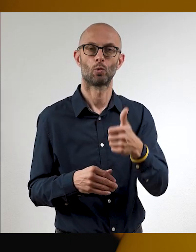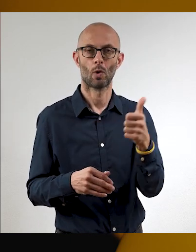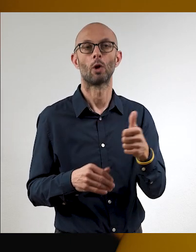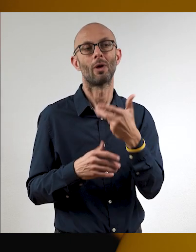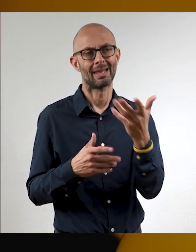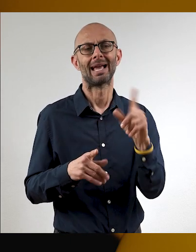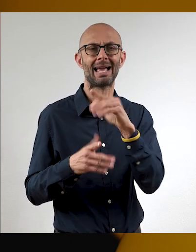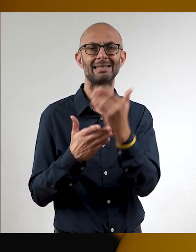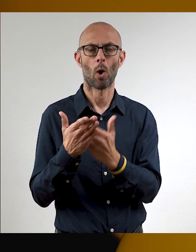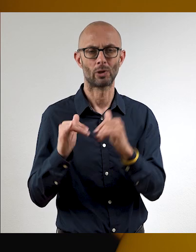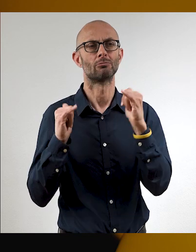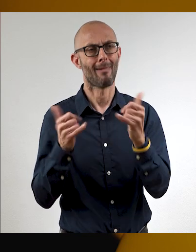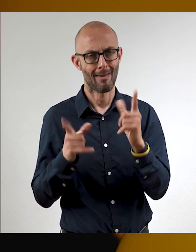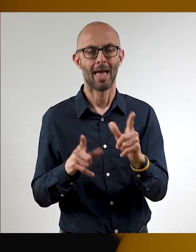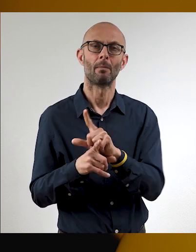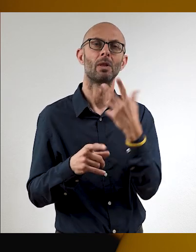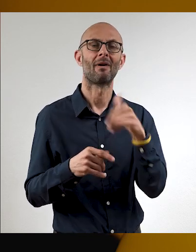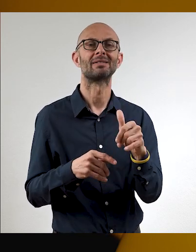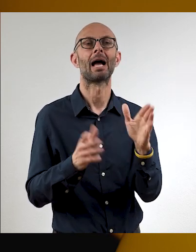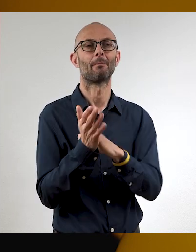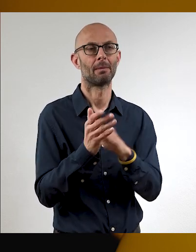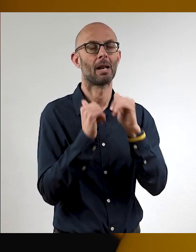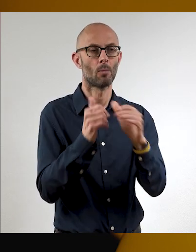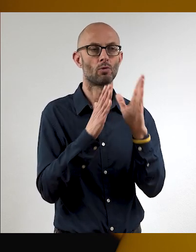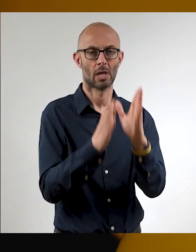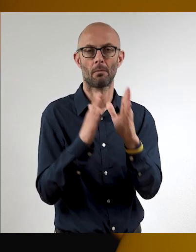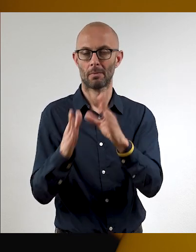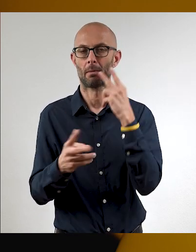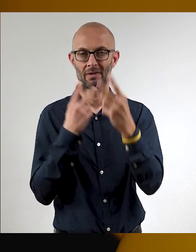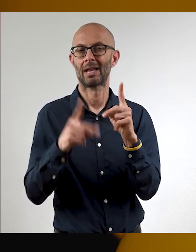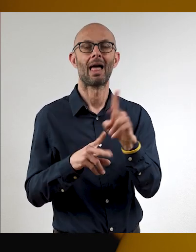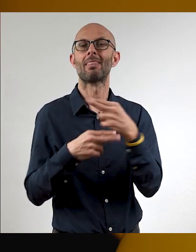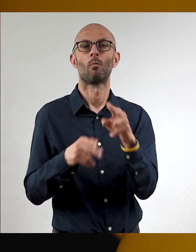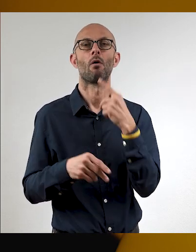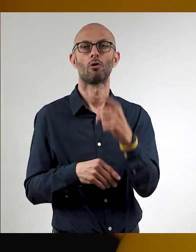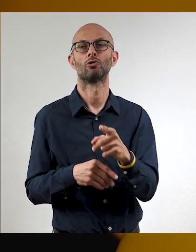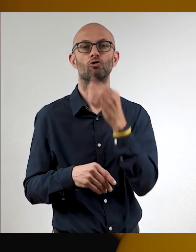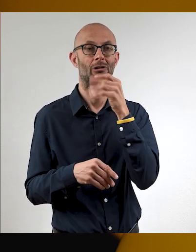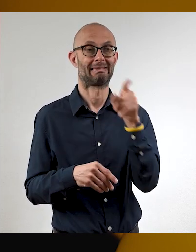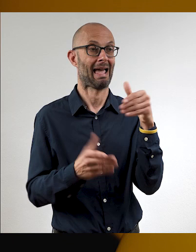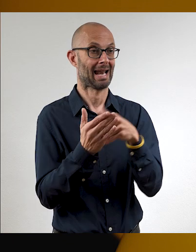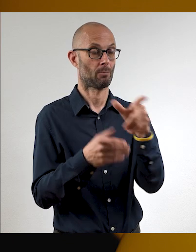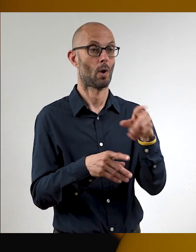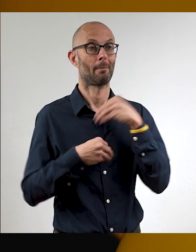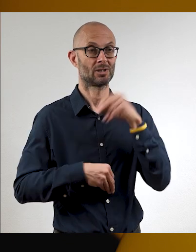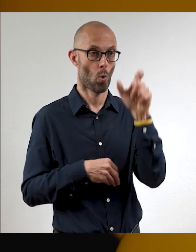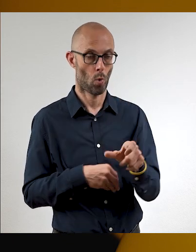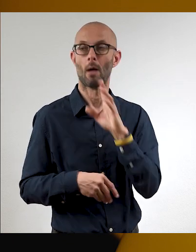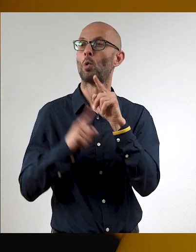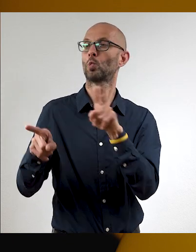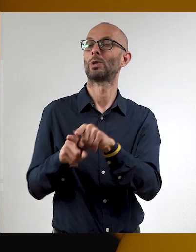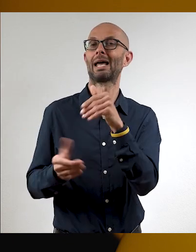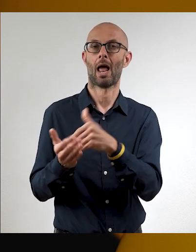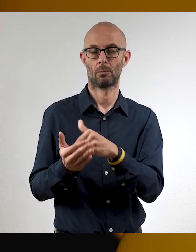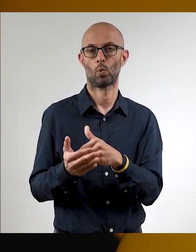so neke zakonitosti, pa od primera do primera pogledati. Ne, ne velja to, če je takrat ta rabo psihologa, da ga bo tudi ta